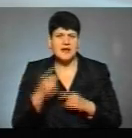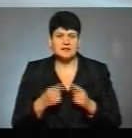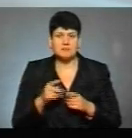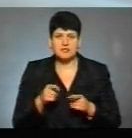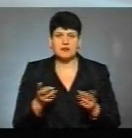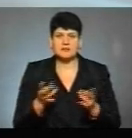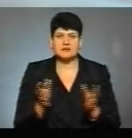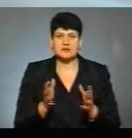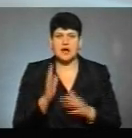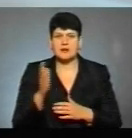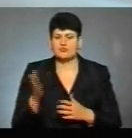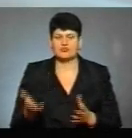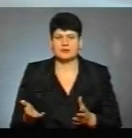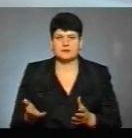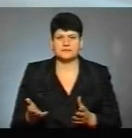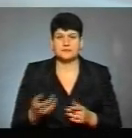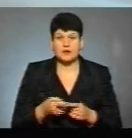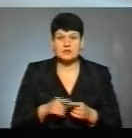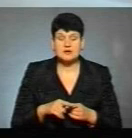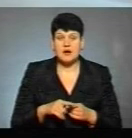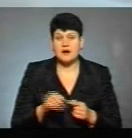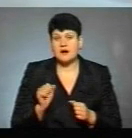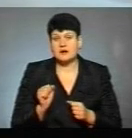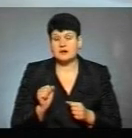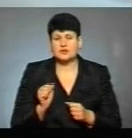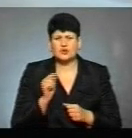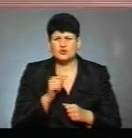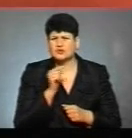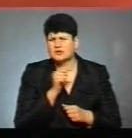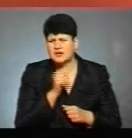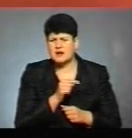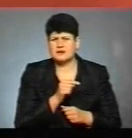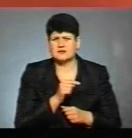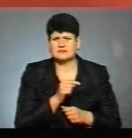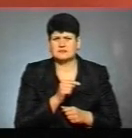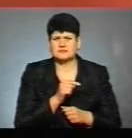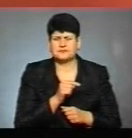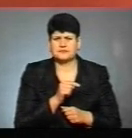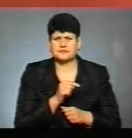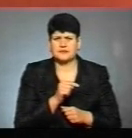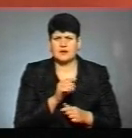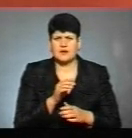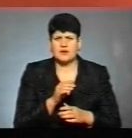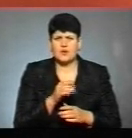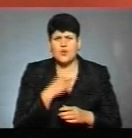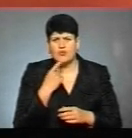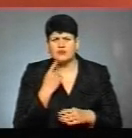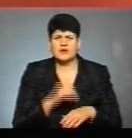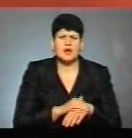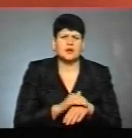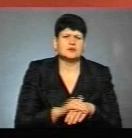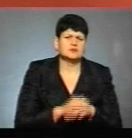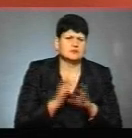її зберегти для майбутнього. Оце то. А то, що там вони такі дають себе якихось гуманістів,